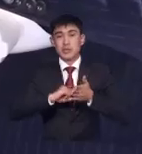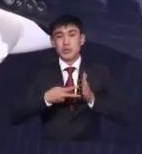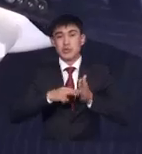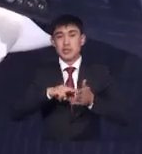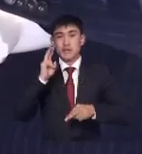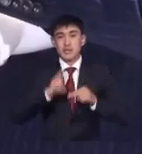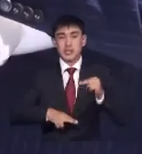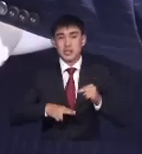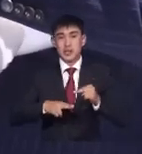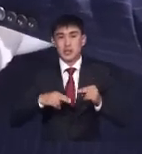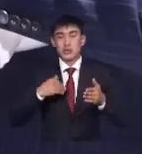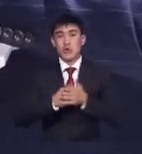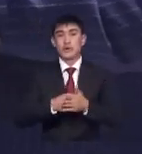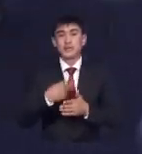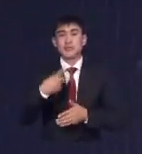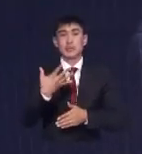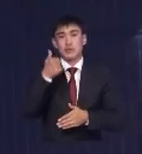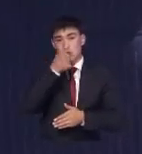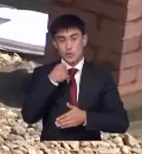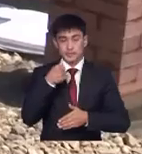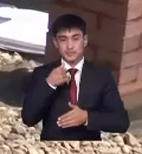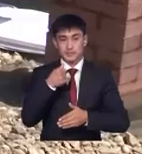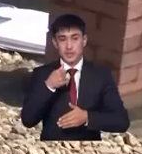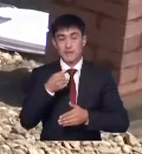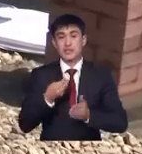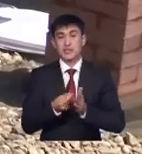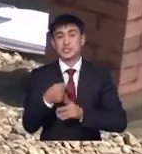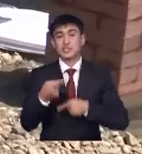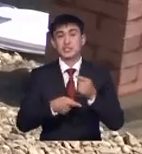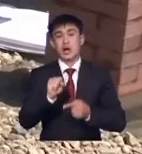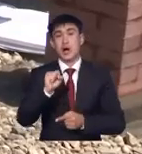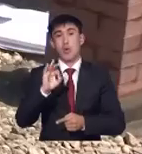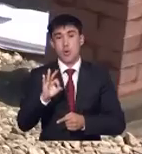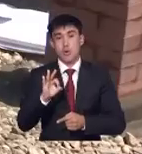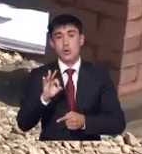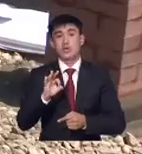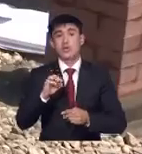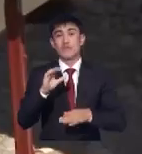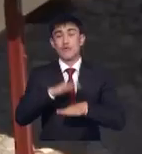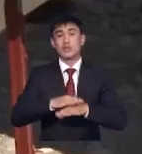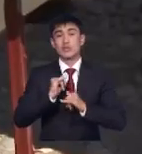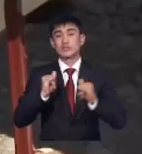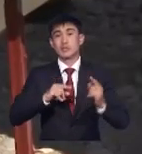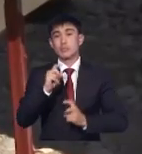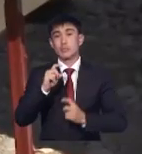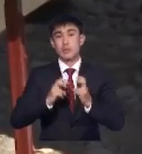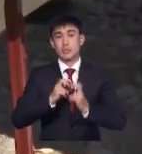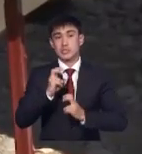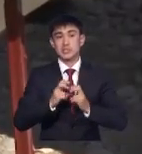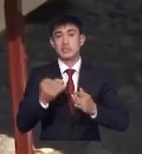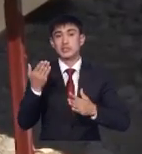до конца 2025 года финансирование проекта предусмотрено через акционерное общество Фонд развития промышленности со ставкой